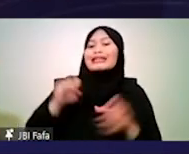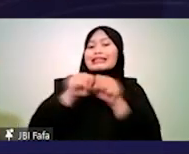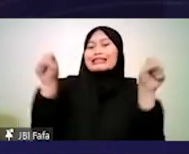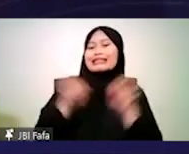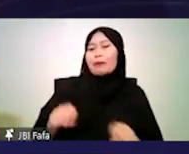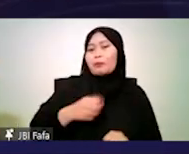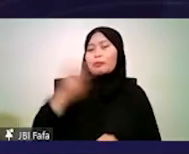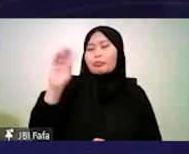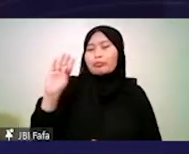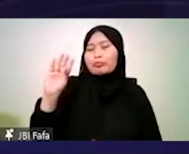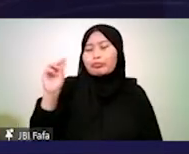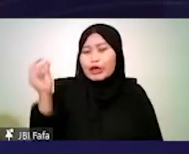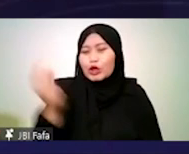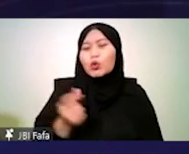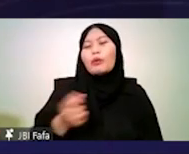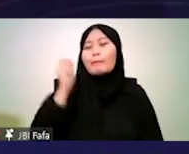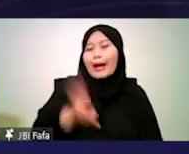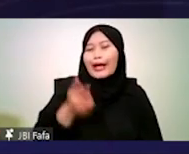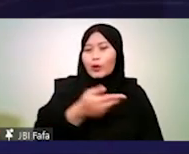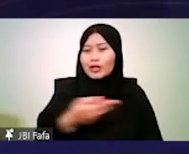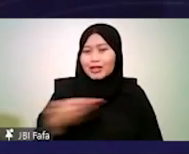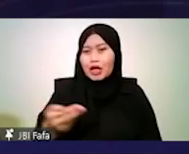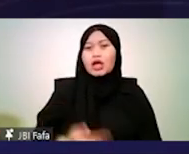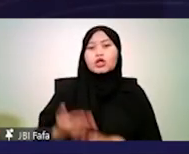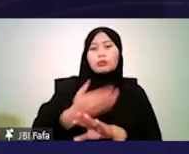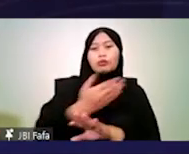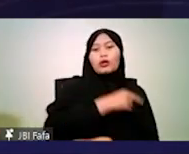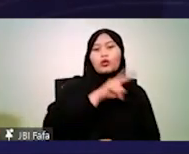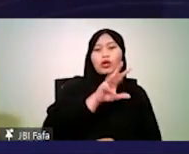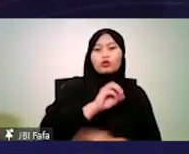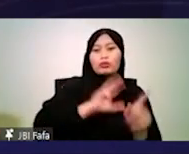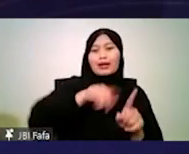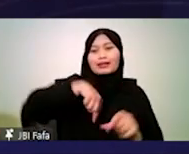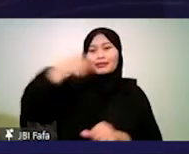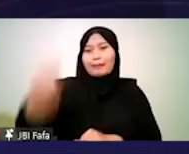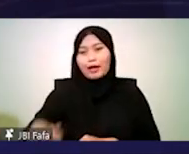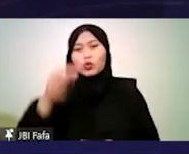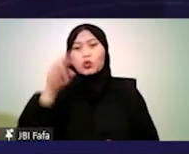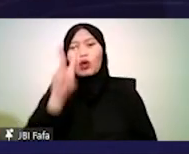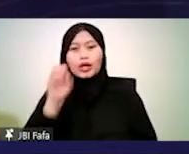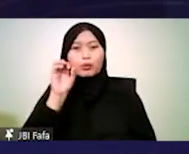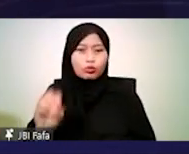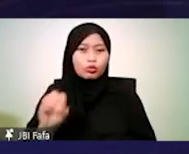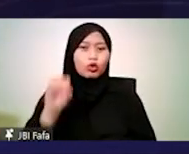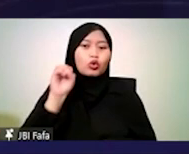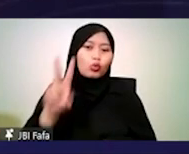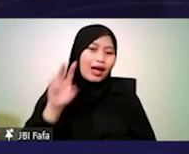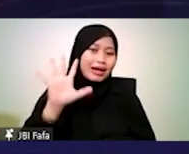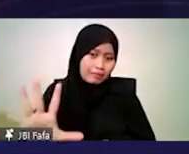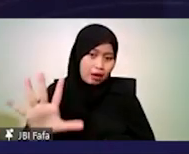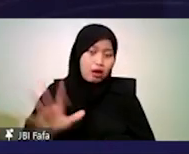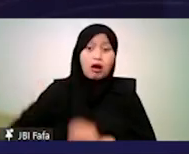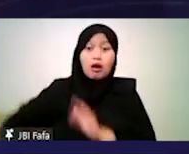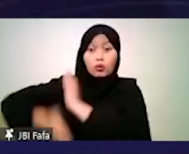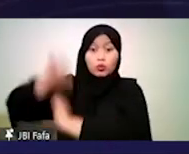pembayaran Indonesia yang kita lakukan dari tahun 2019 ke tahun 2256 waktu itu